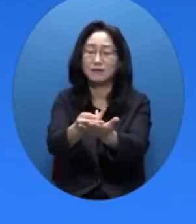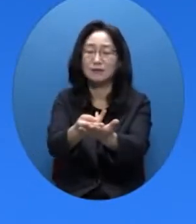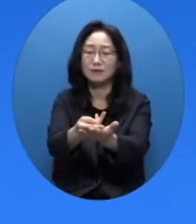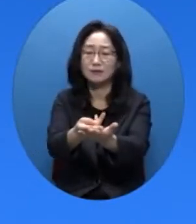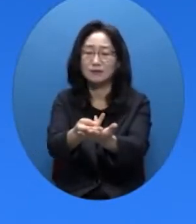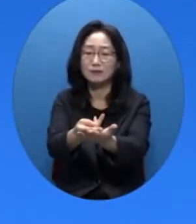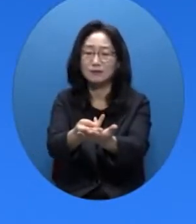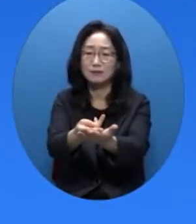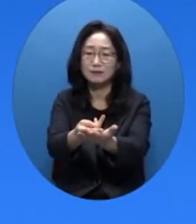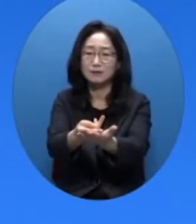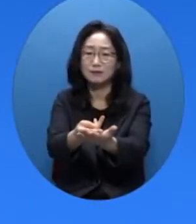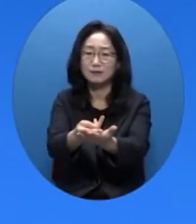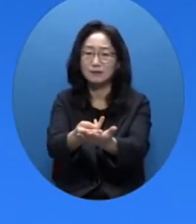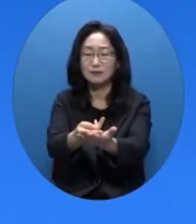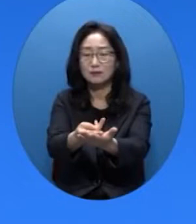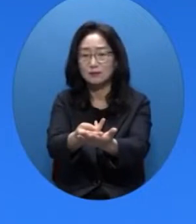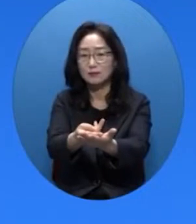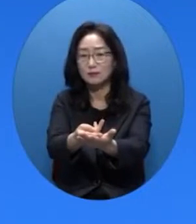1